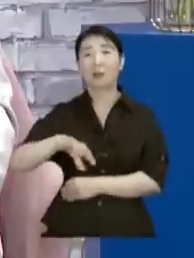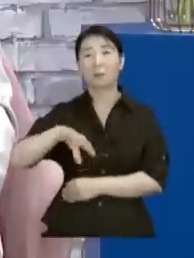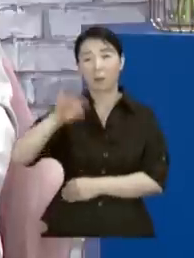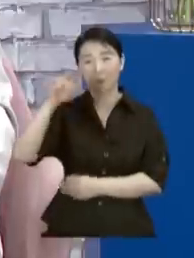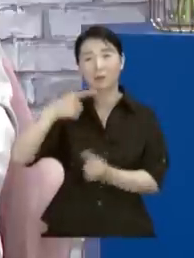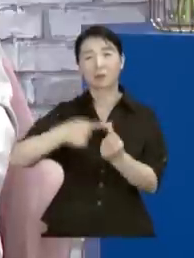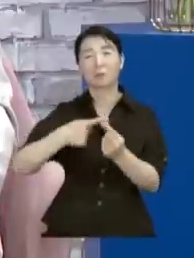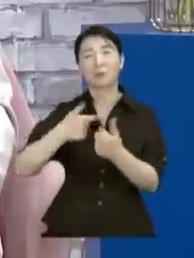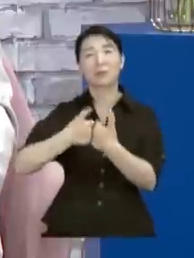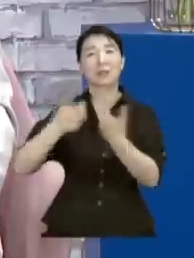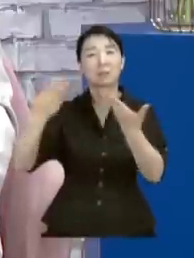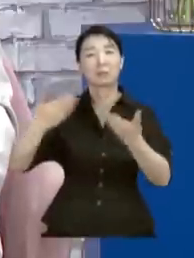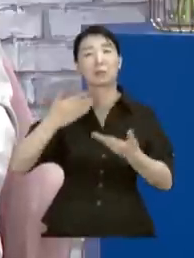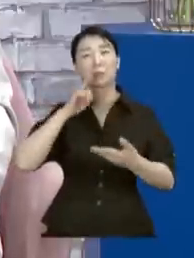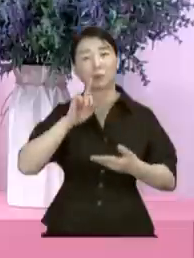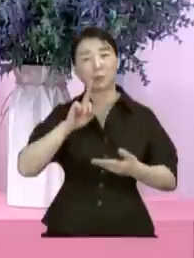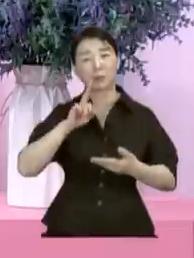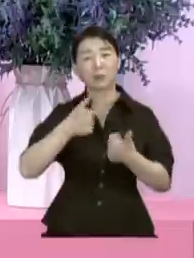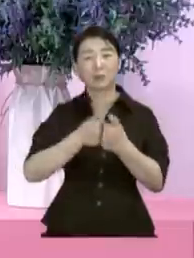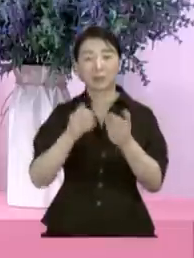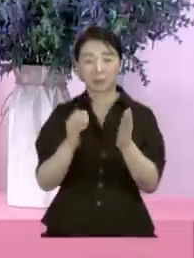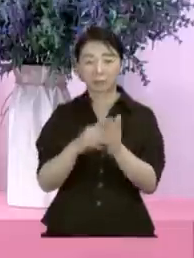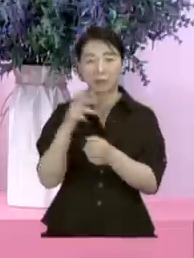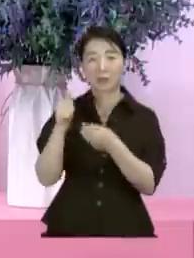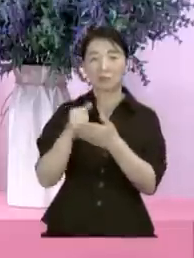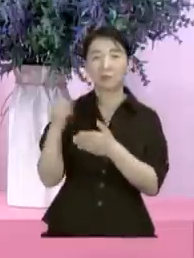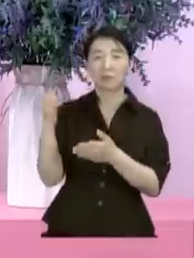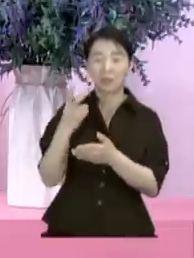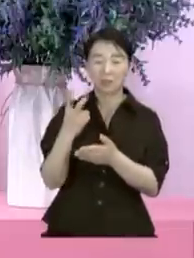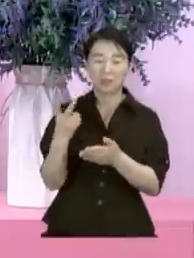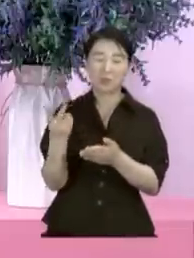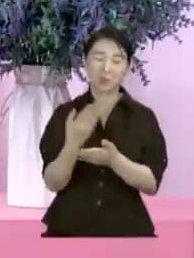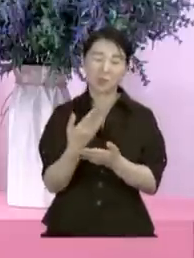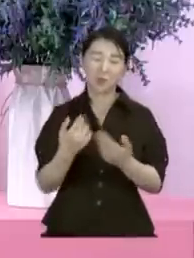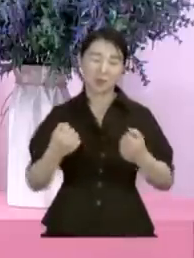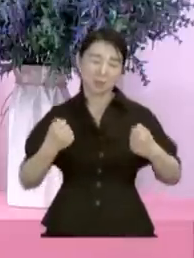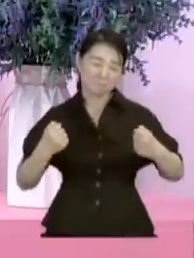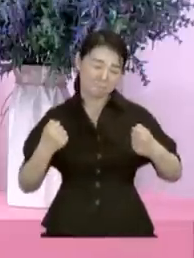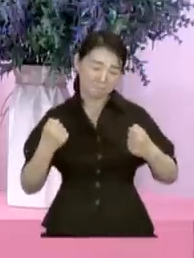주겠다는 거예요. 상담을 받고 다시 하나님이 다시 가게 하시는 것 같아요.